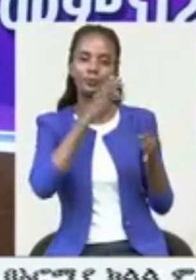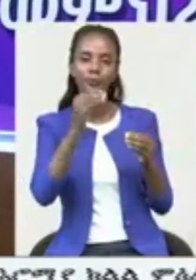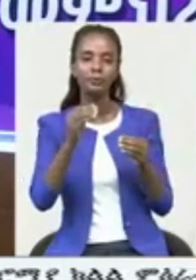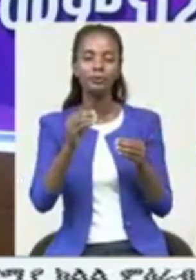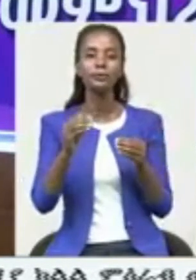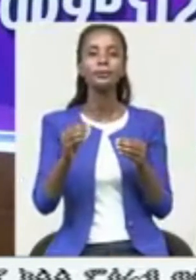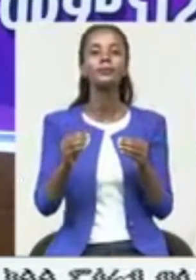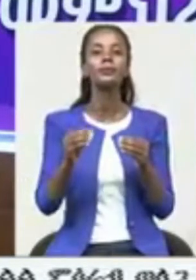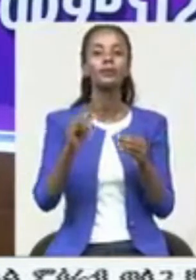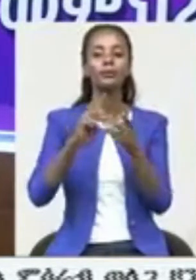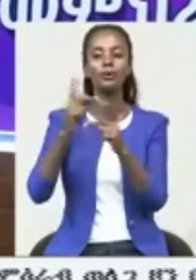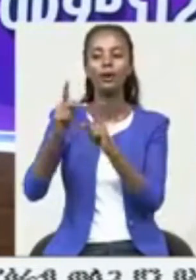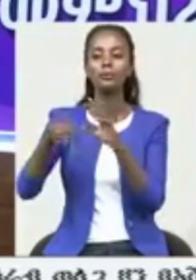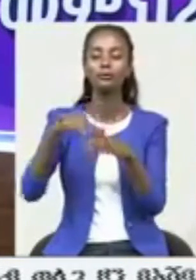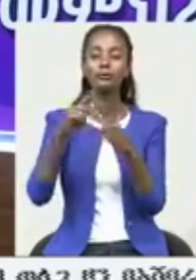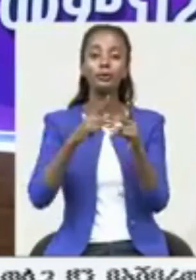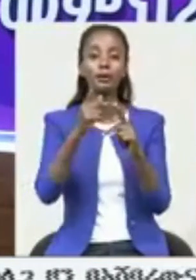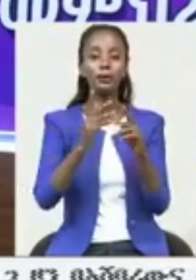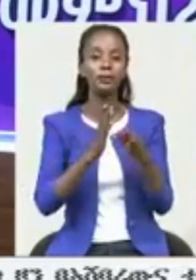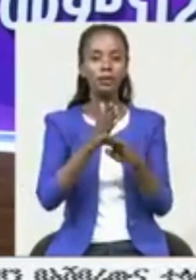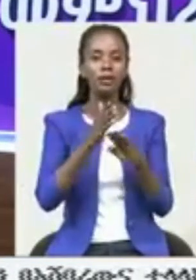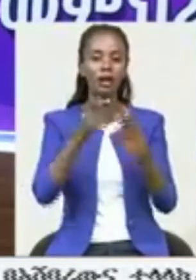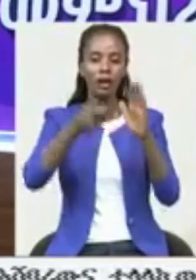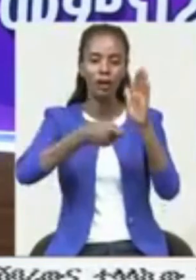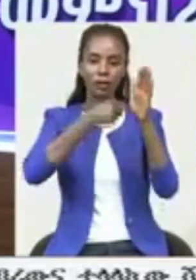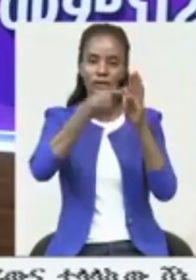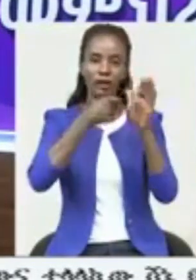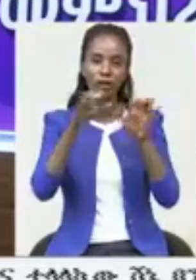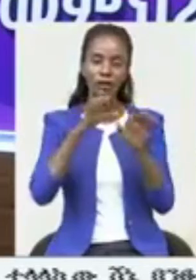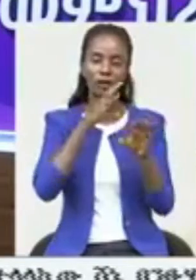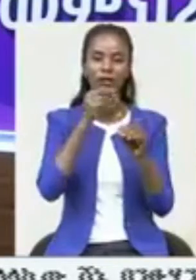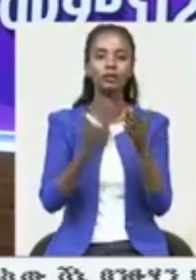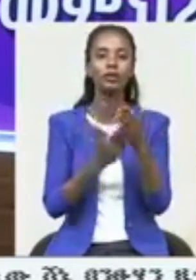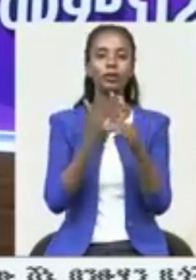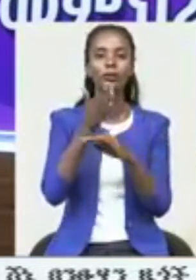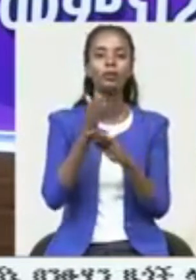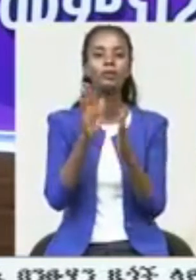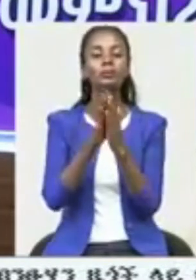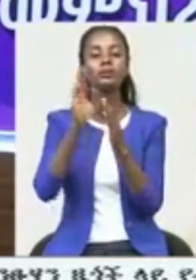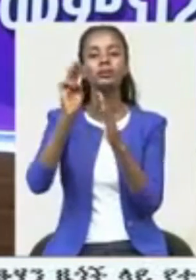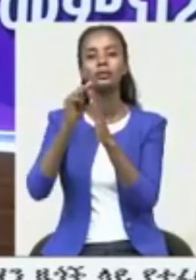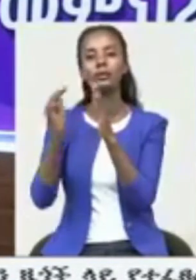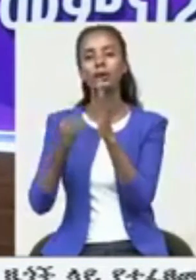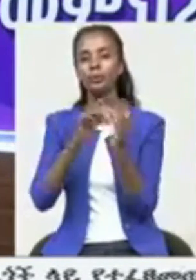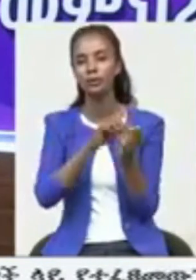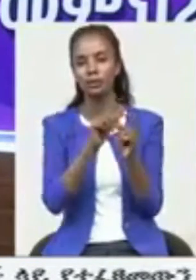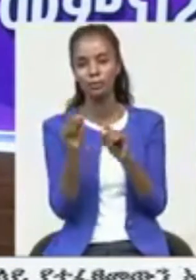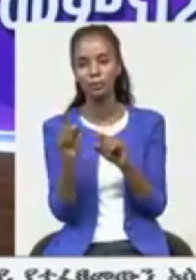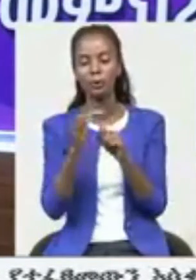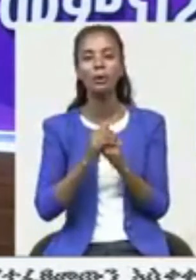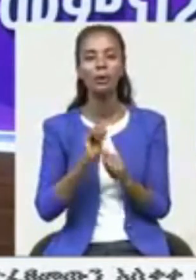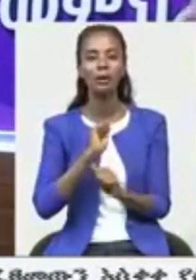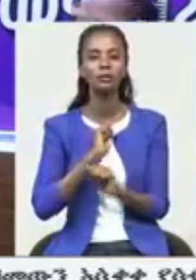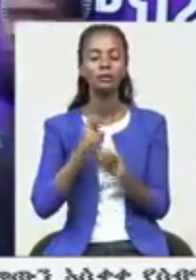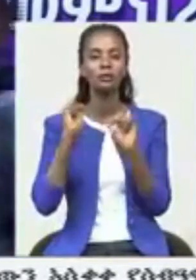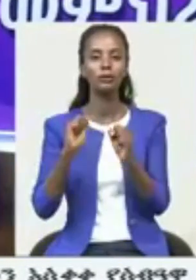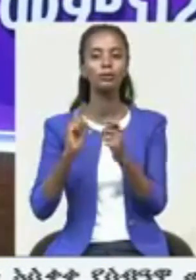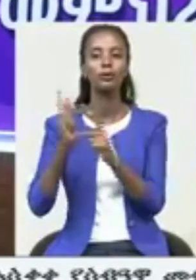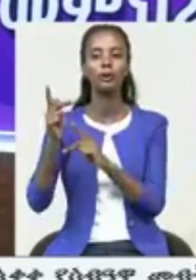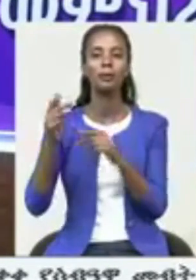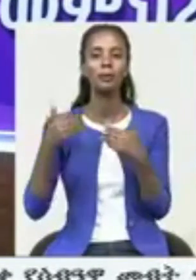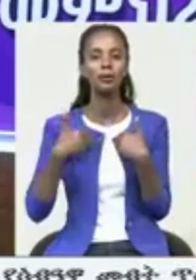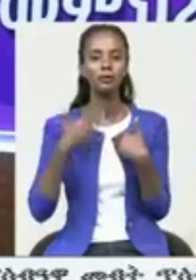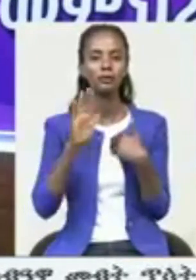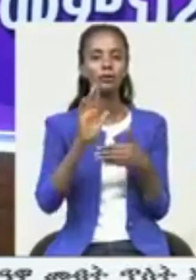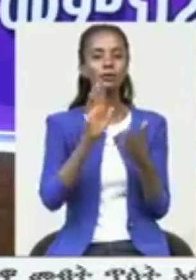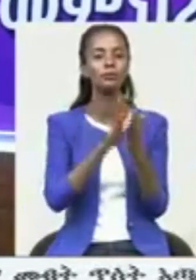ይወጣለታል። ፕሮግራም ከወጣለት በኋላ ደግሞ ቀረጻ ይደረጋል። ከዛ በኋላ የትምህርት ስራውን ደግሞ የራሱን ያስችለው ፕሮግራም አለው። የትምህርት